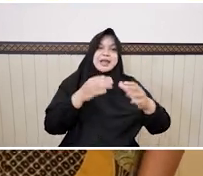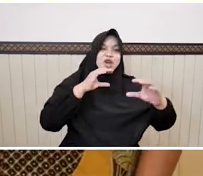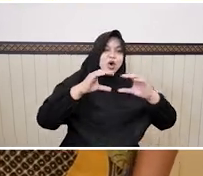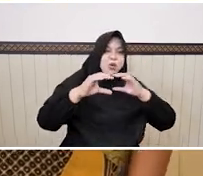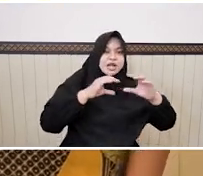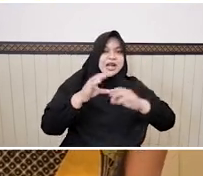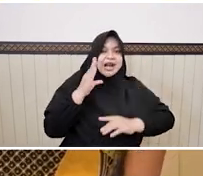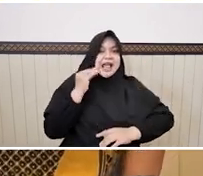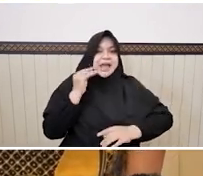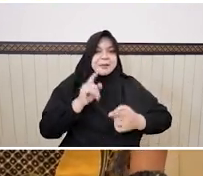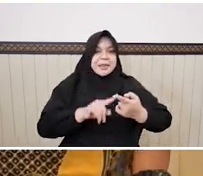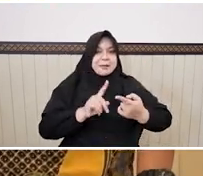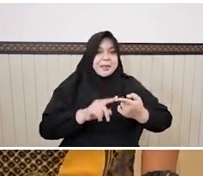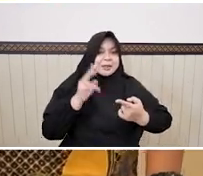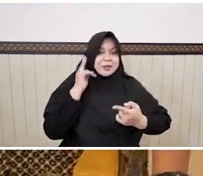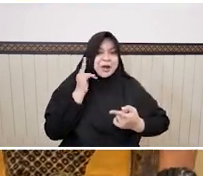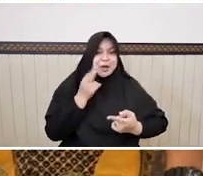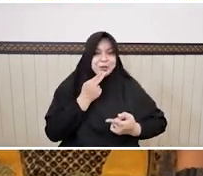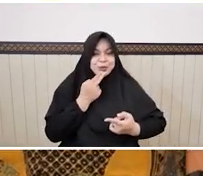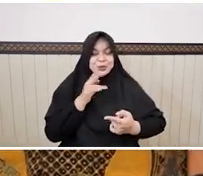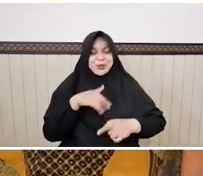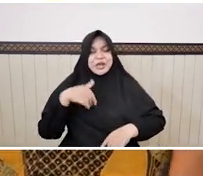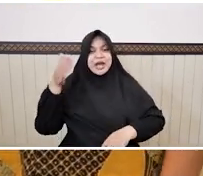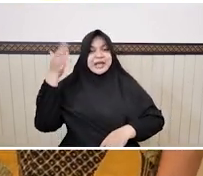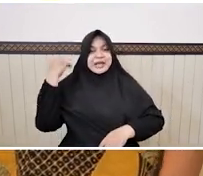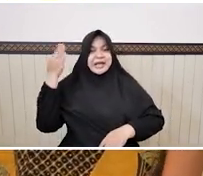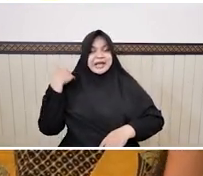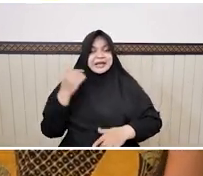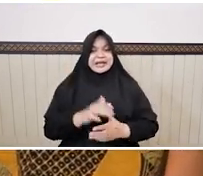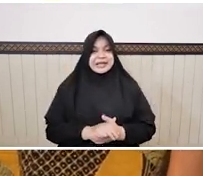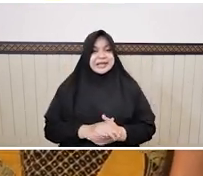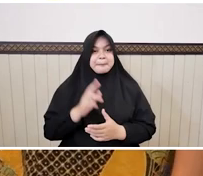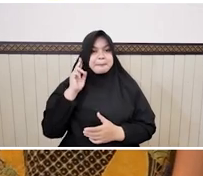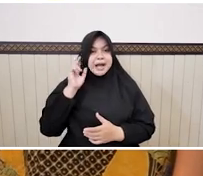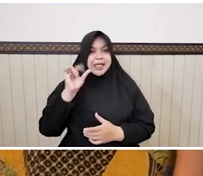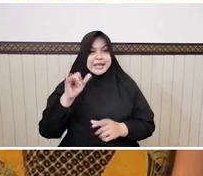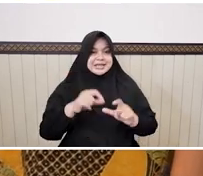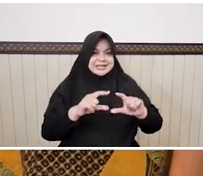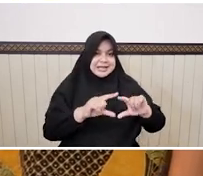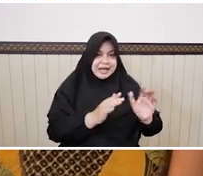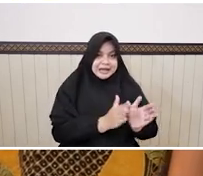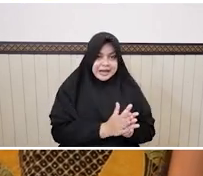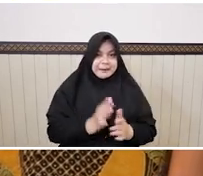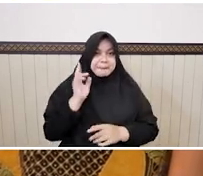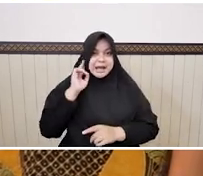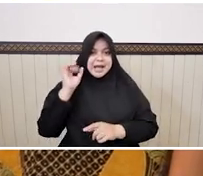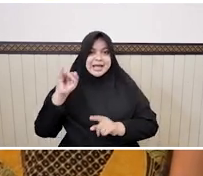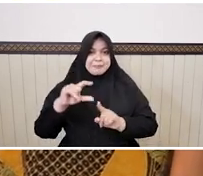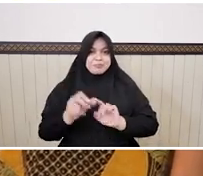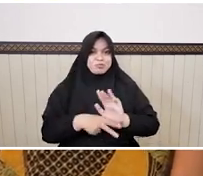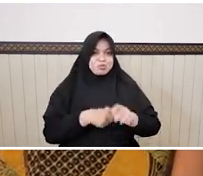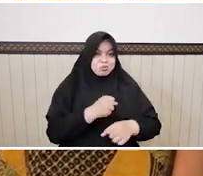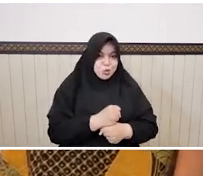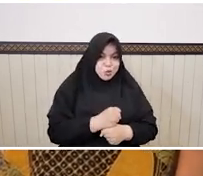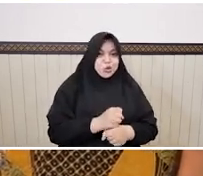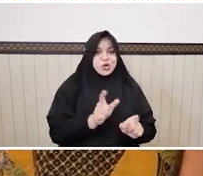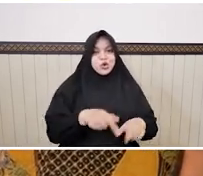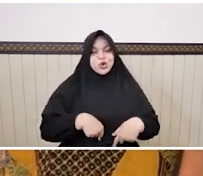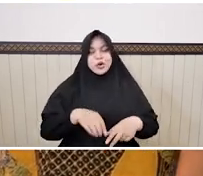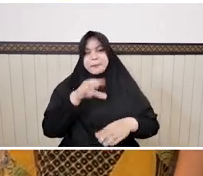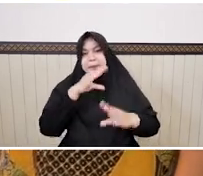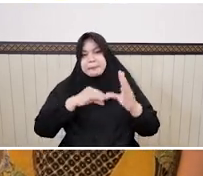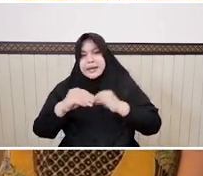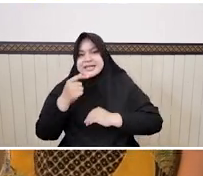yang dialami oleh kawan-kawan tunarunggu Tadi Mbak Lisa dan by pong sudah sedikit menyinggung soal kewenangan